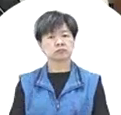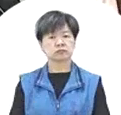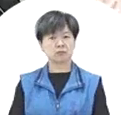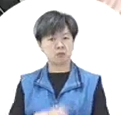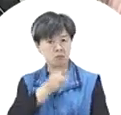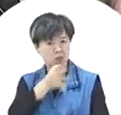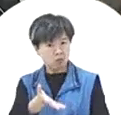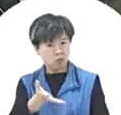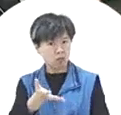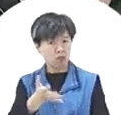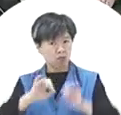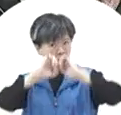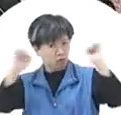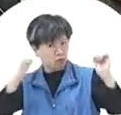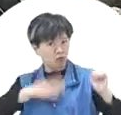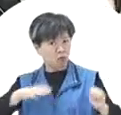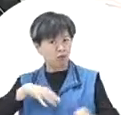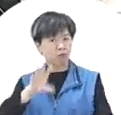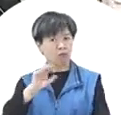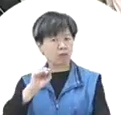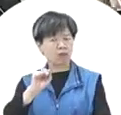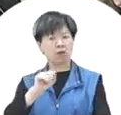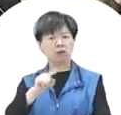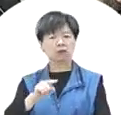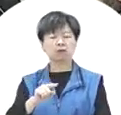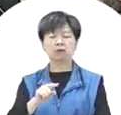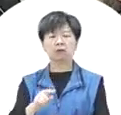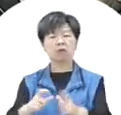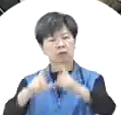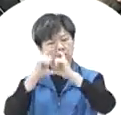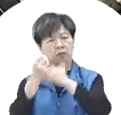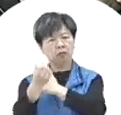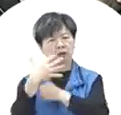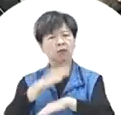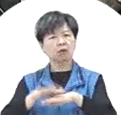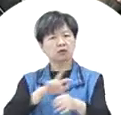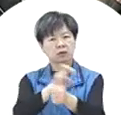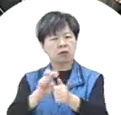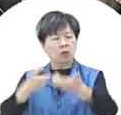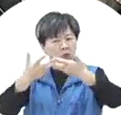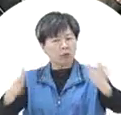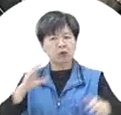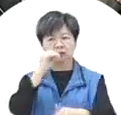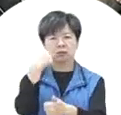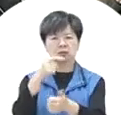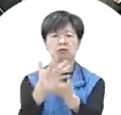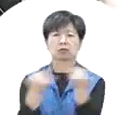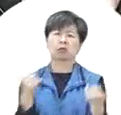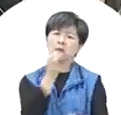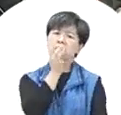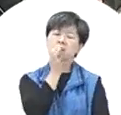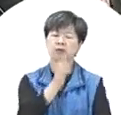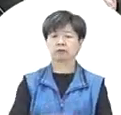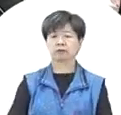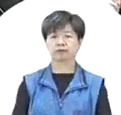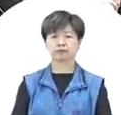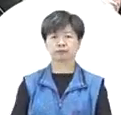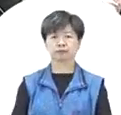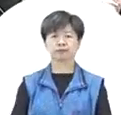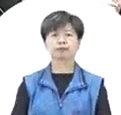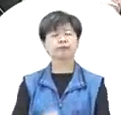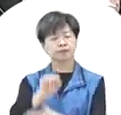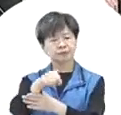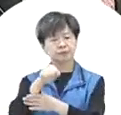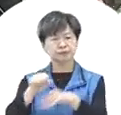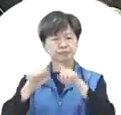吗？他有去了解吗？市长，你只要回应说我们会照顾更多的特教生，这样就可以了。 我们会在